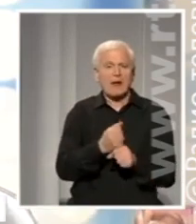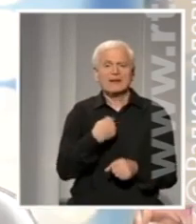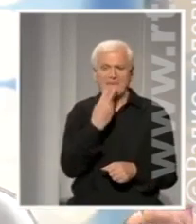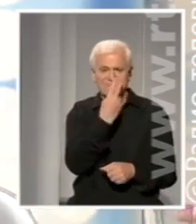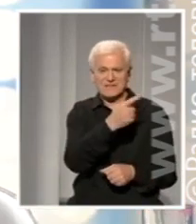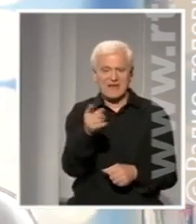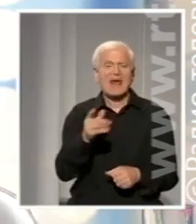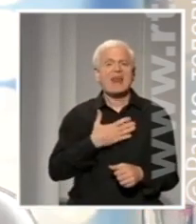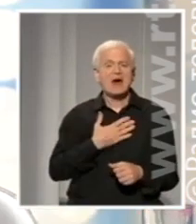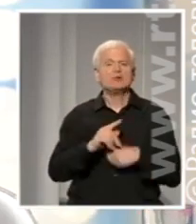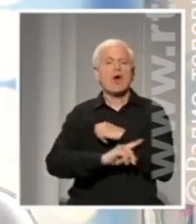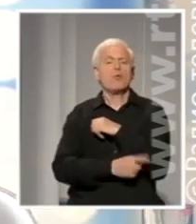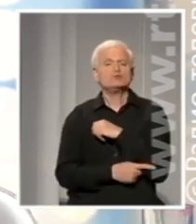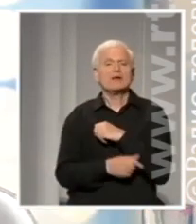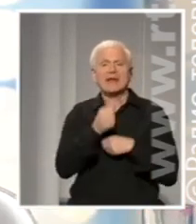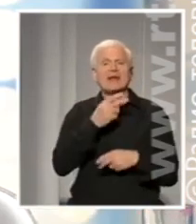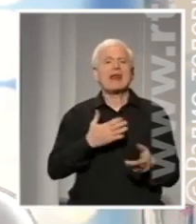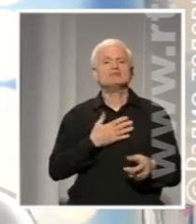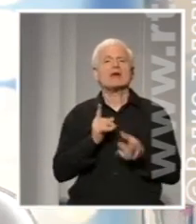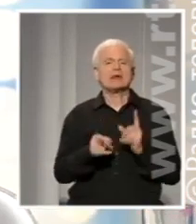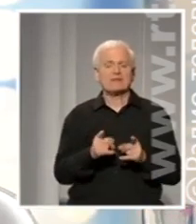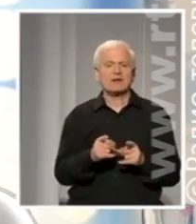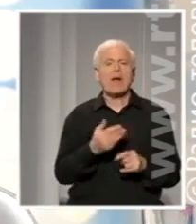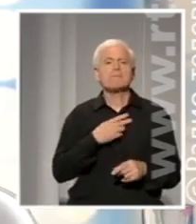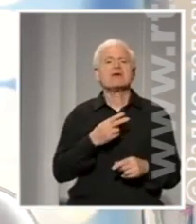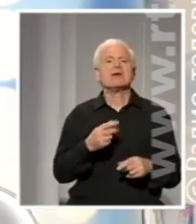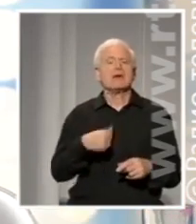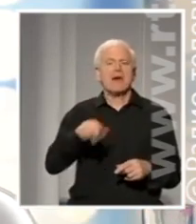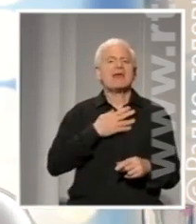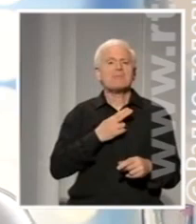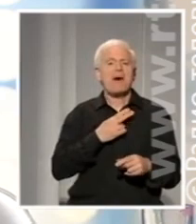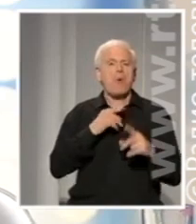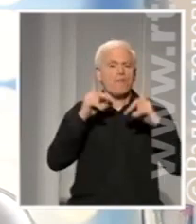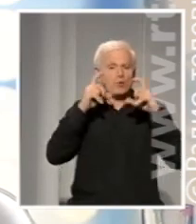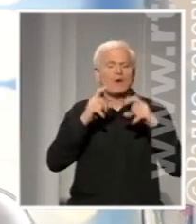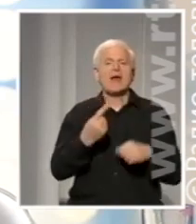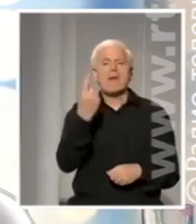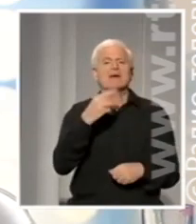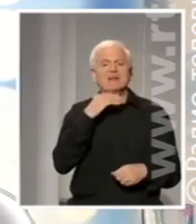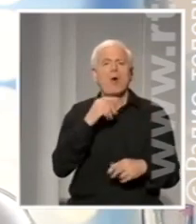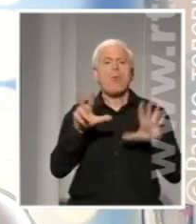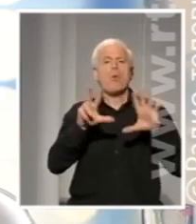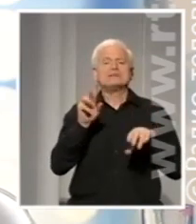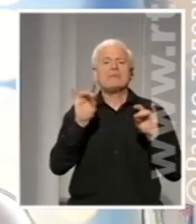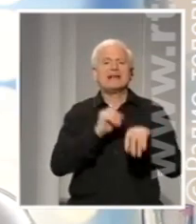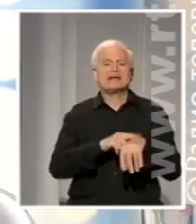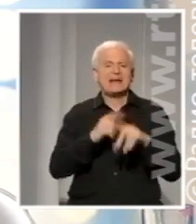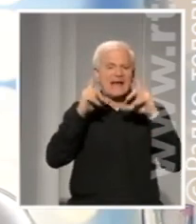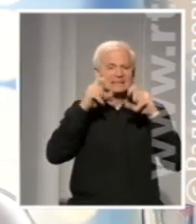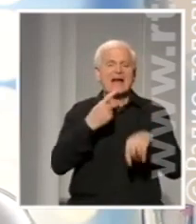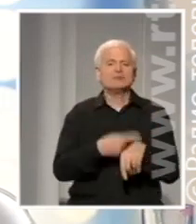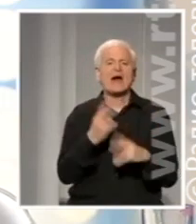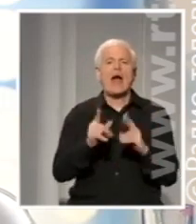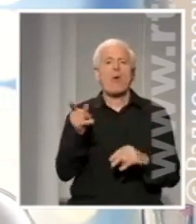naše učenike i na naše nastavnike. Imamo fotografije prvaka koji 8 i 10 slikanje časovnik i kako on